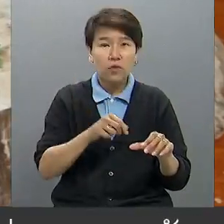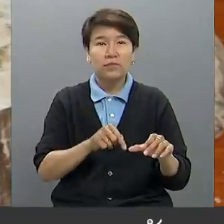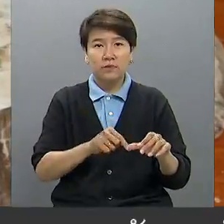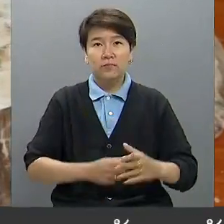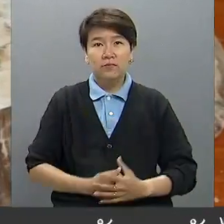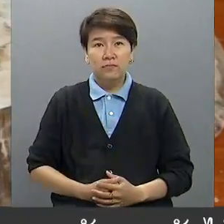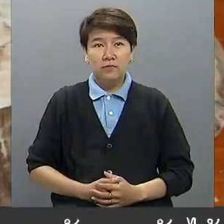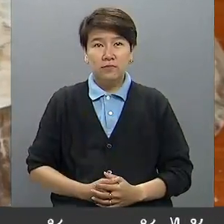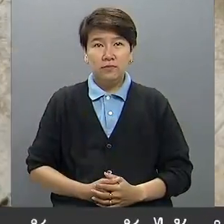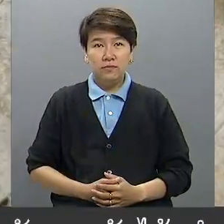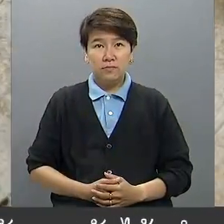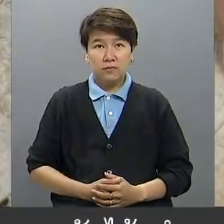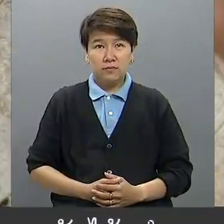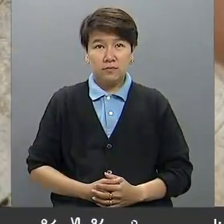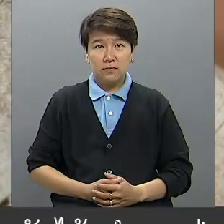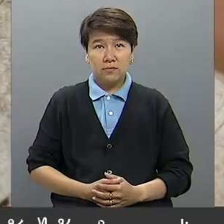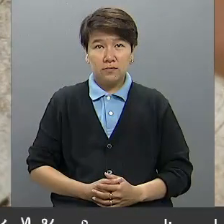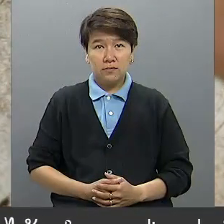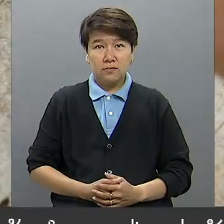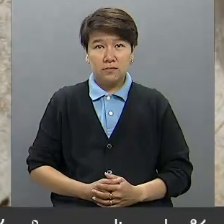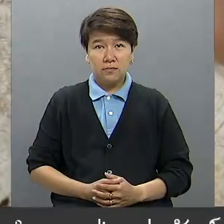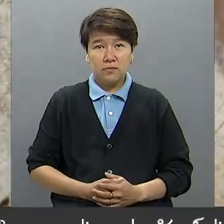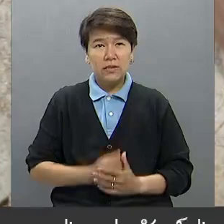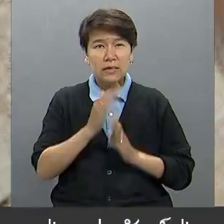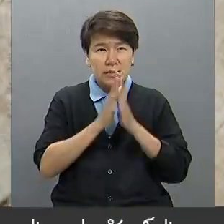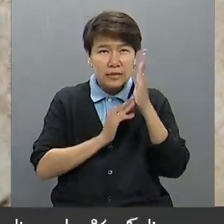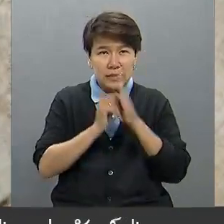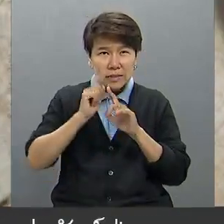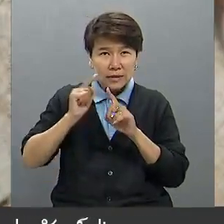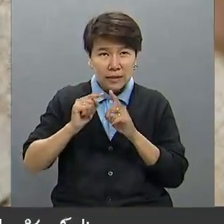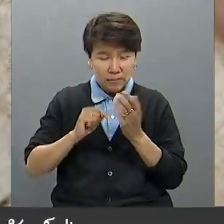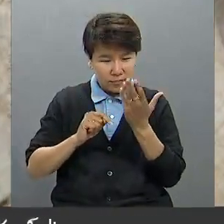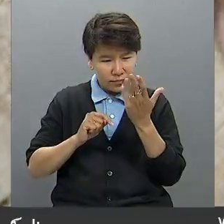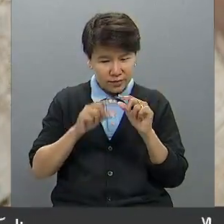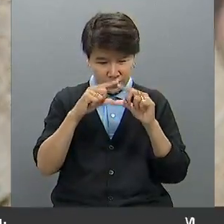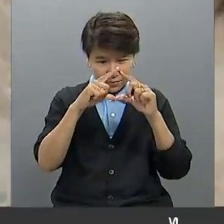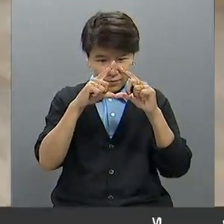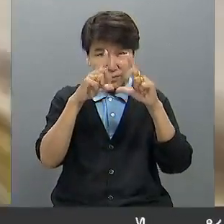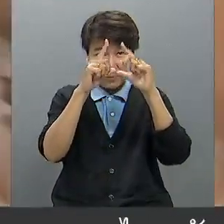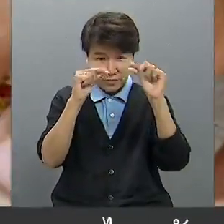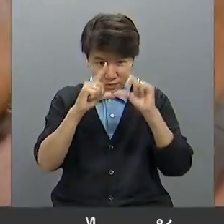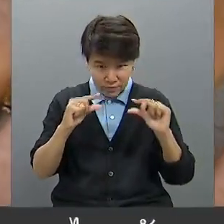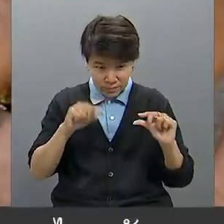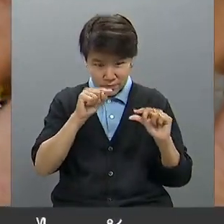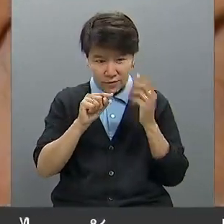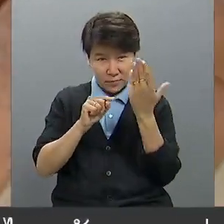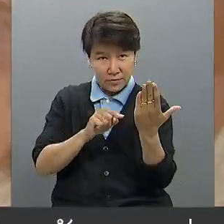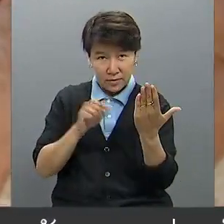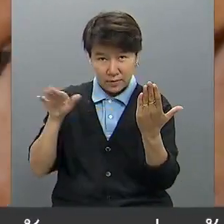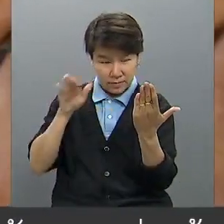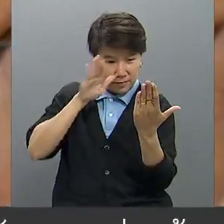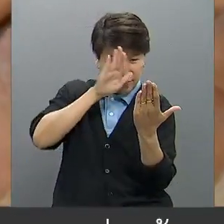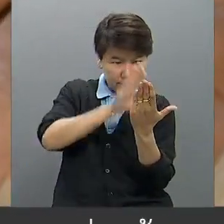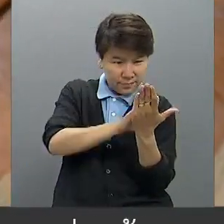เราต้องตอกหลายขนาดหลายสีนะครับเพื่อเอามาติดซ้อนกันให้เกิดสีนะครับถ้าเป็นเบญจหลงต้องติด1ดอ